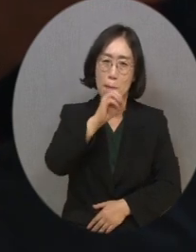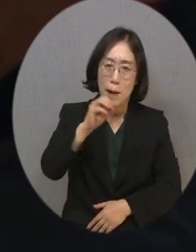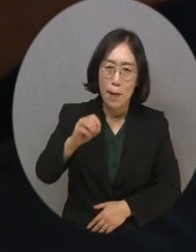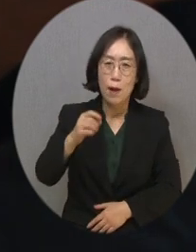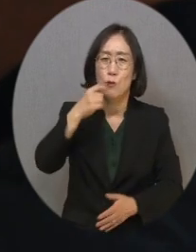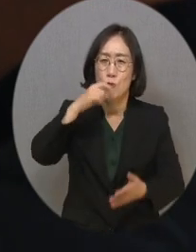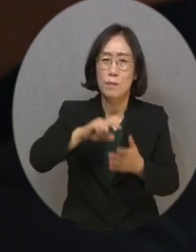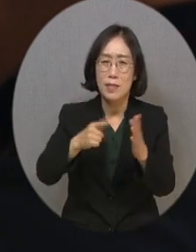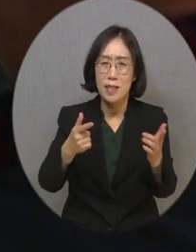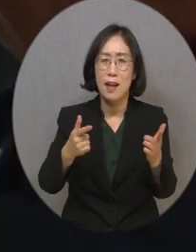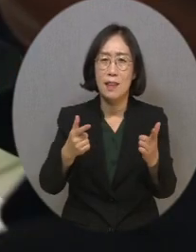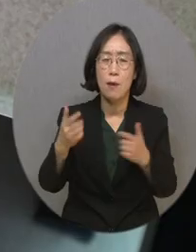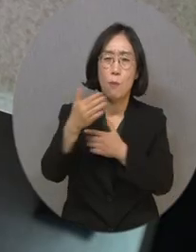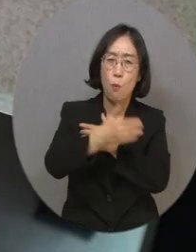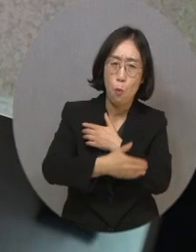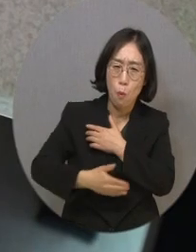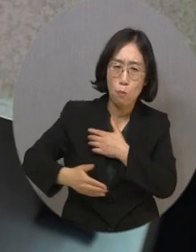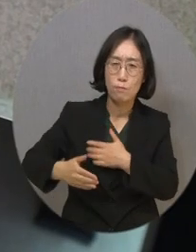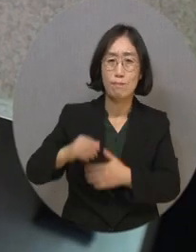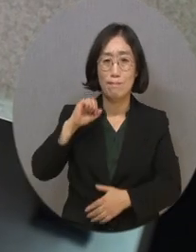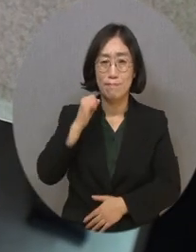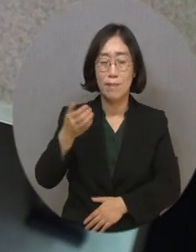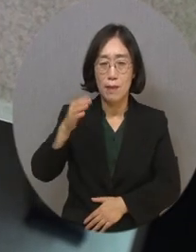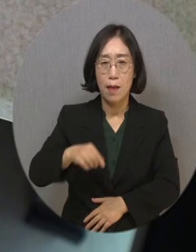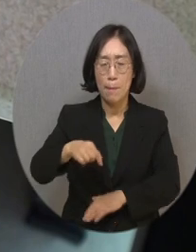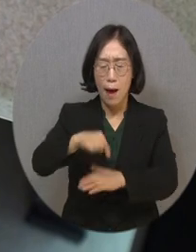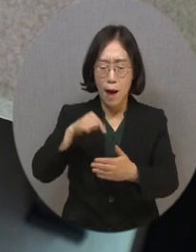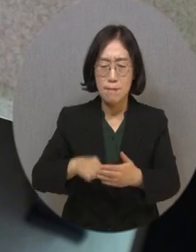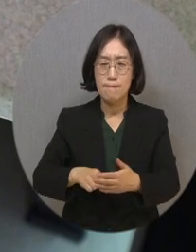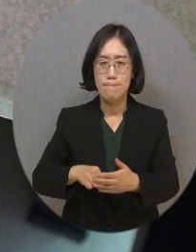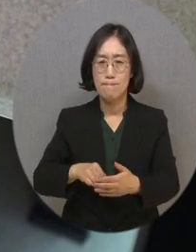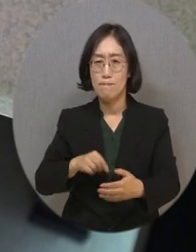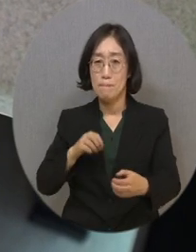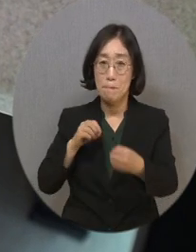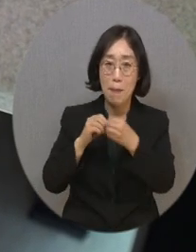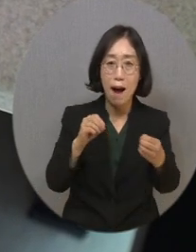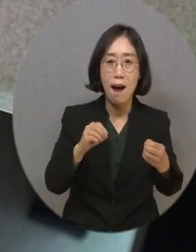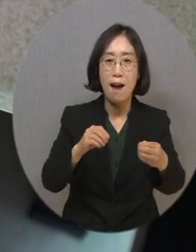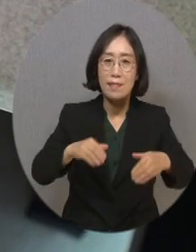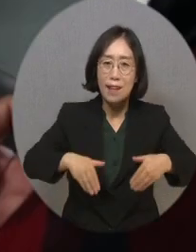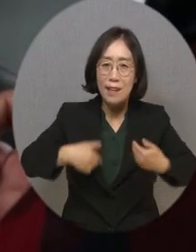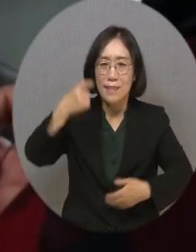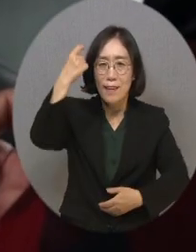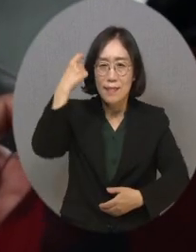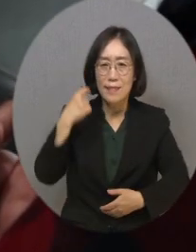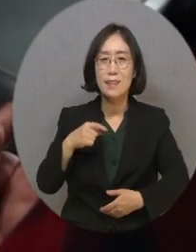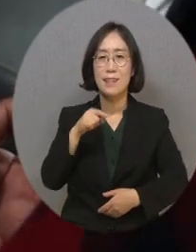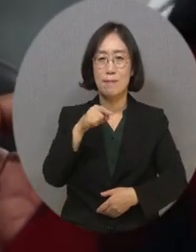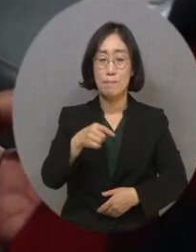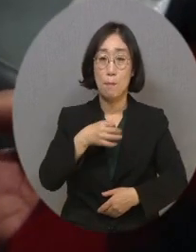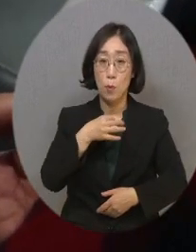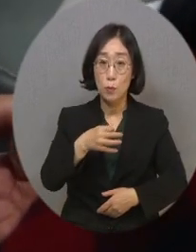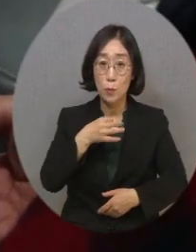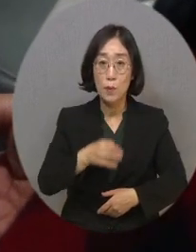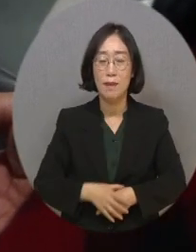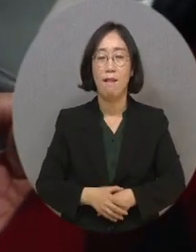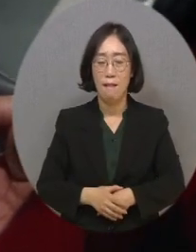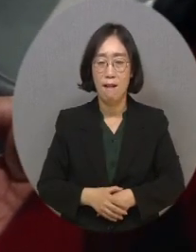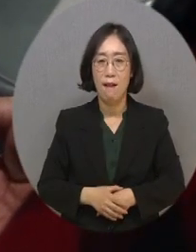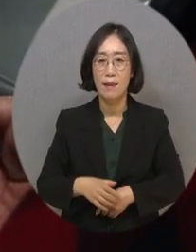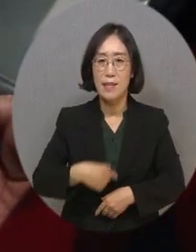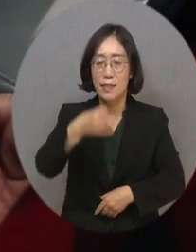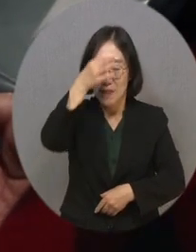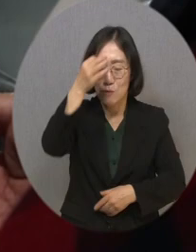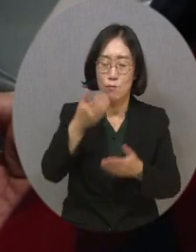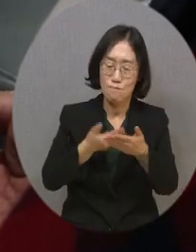내뱉을 수는 없지만 누구보다 가슴 깊숙이 전해지는 따뜻한 음성으로 그는 이웃을 위해 자신의 재능을